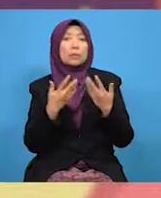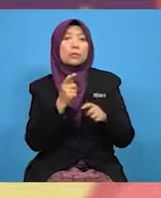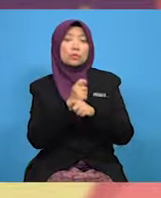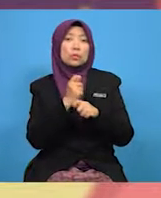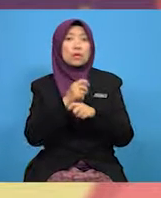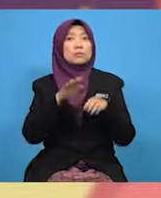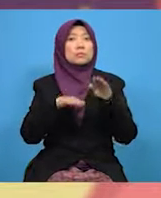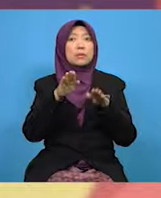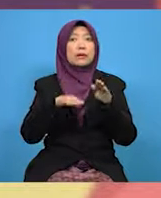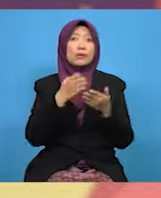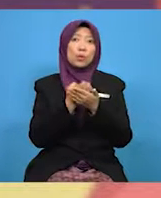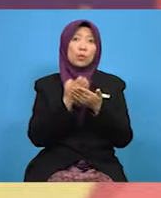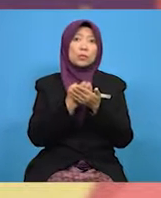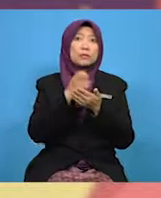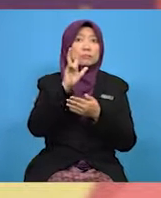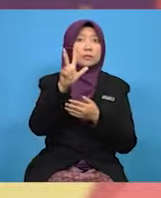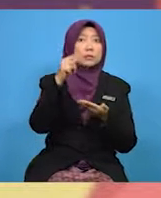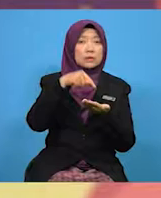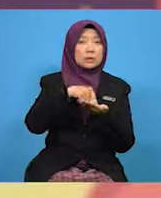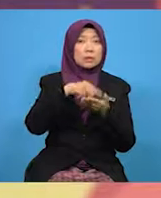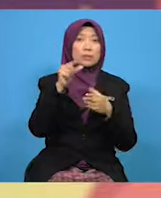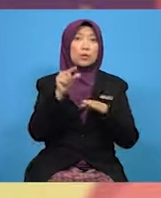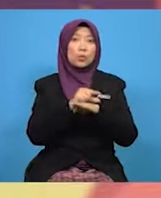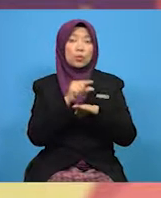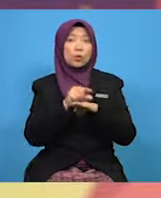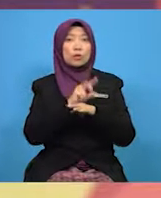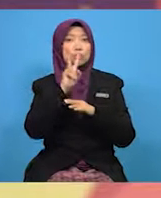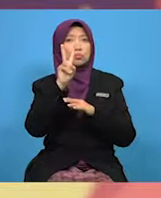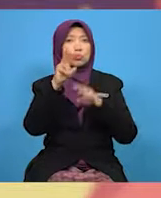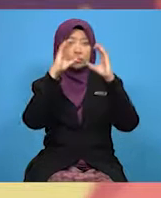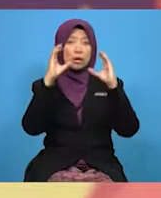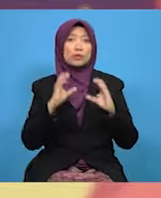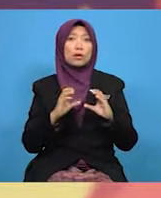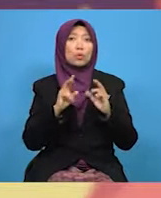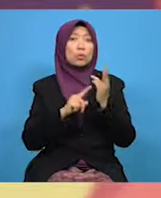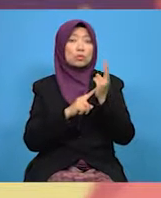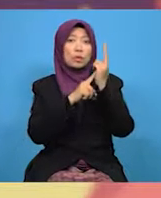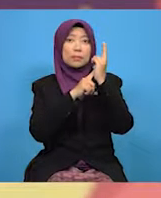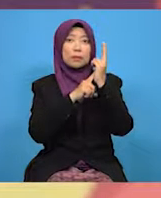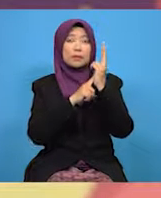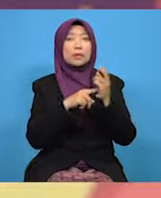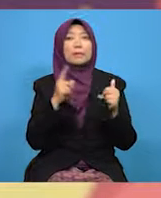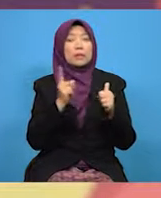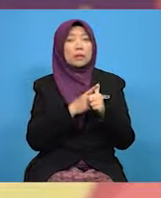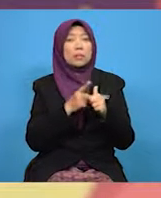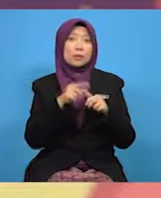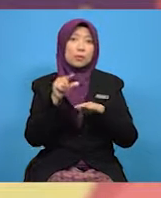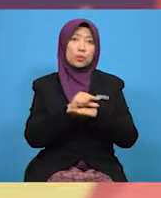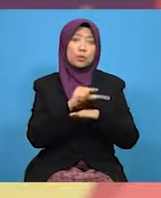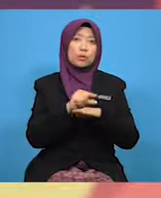keseimbangan ekonomi 3 sektor menggunakan dua faedah utama yaitu yang pertama menggunakan